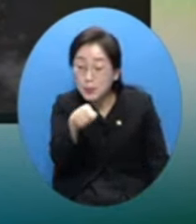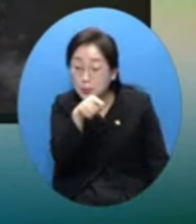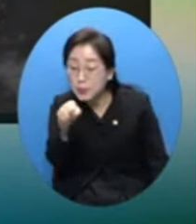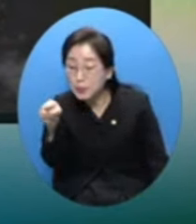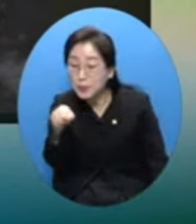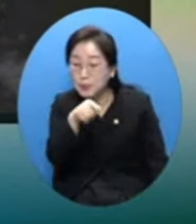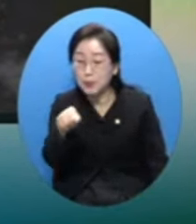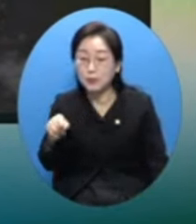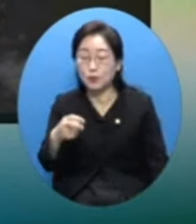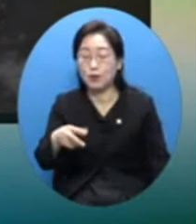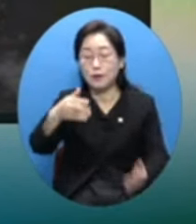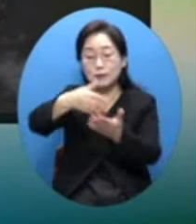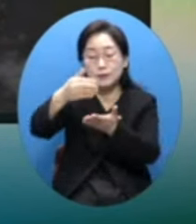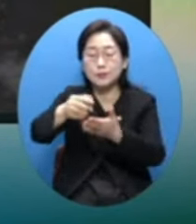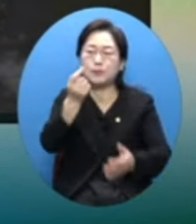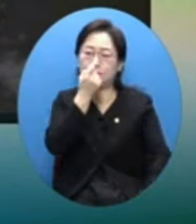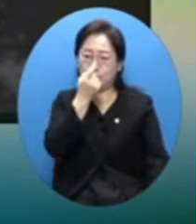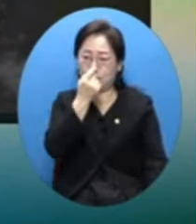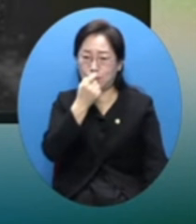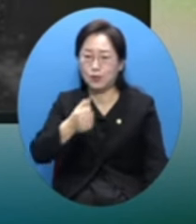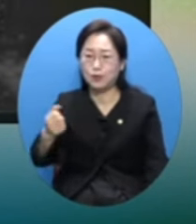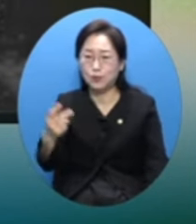그림 그린 걸 배웠고